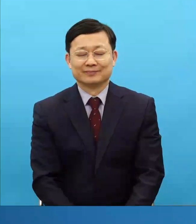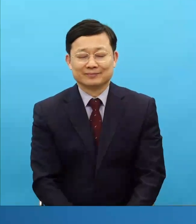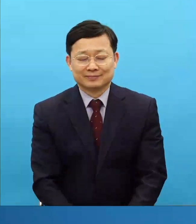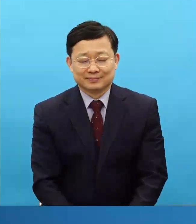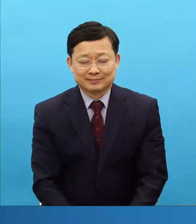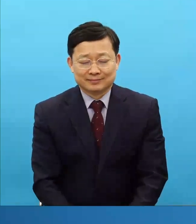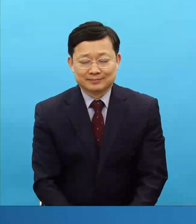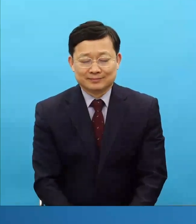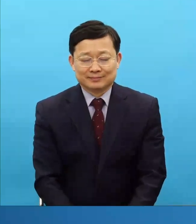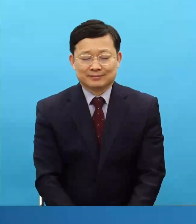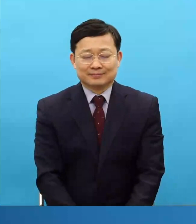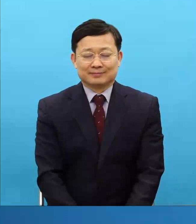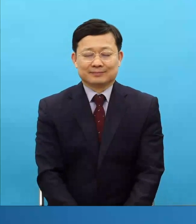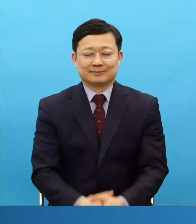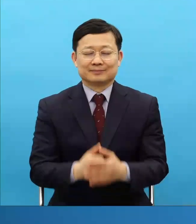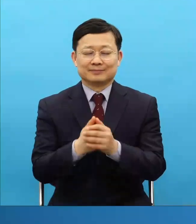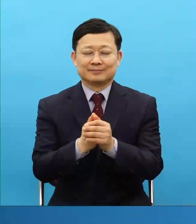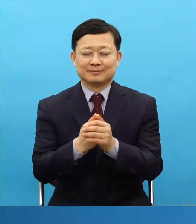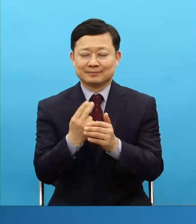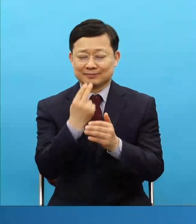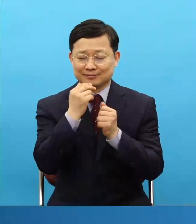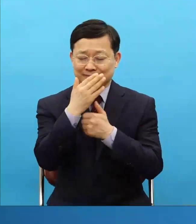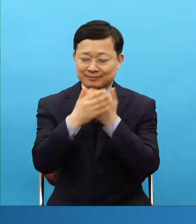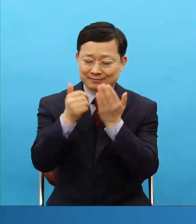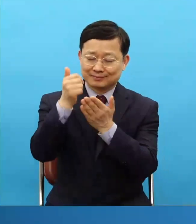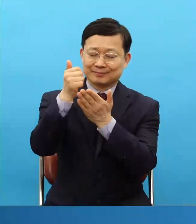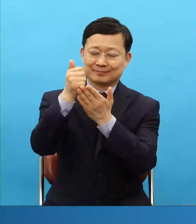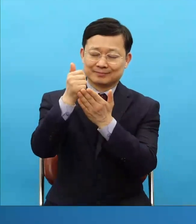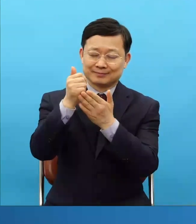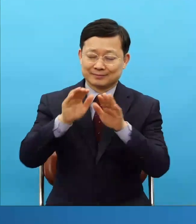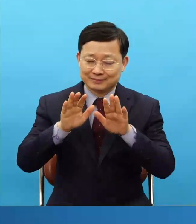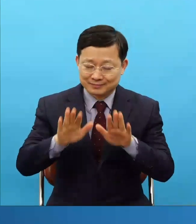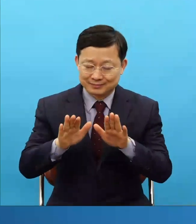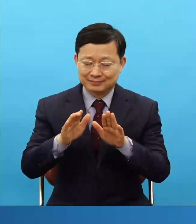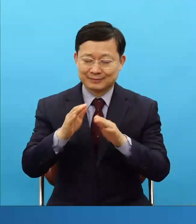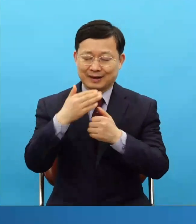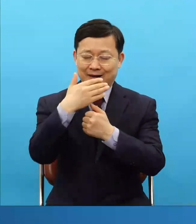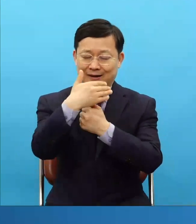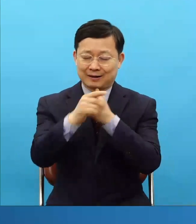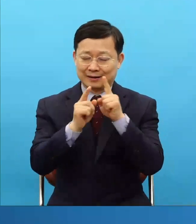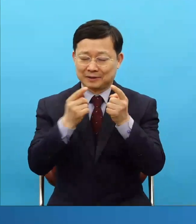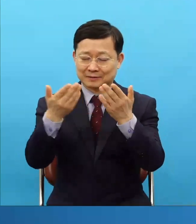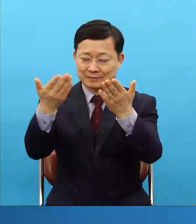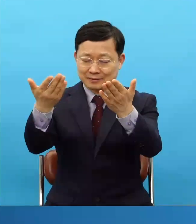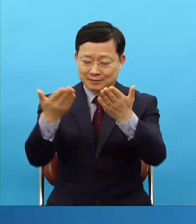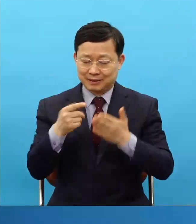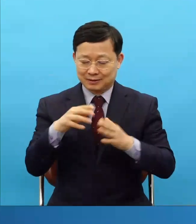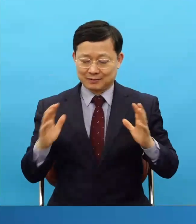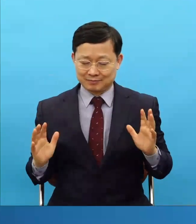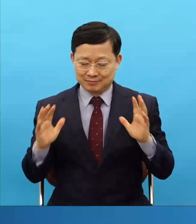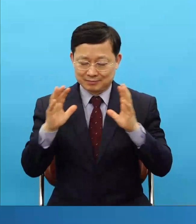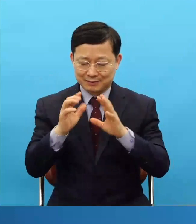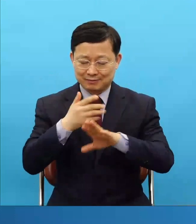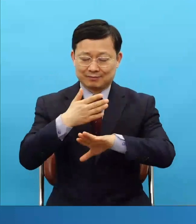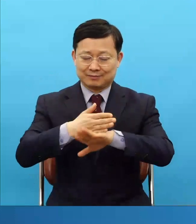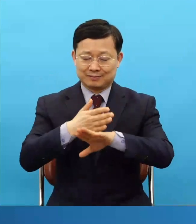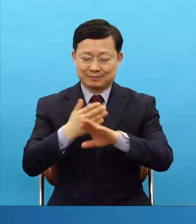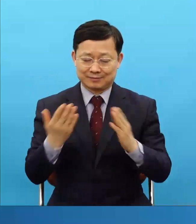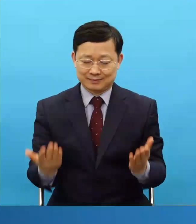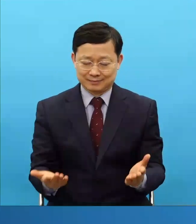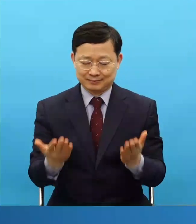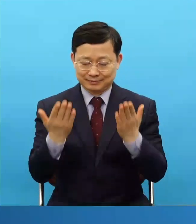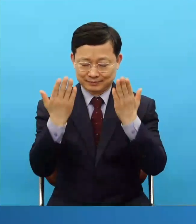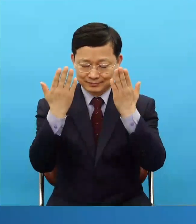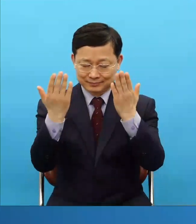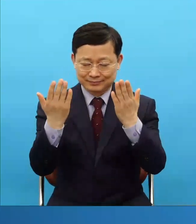business missions message. 살아계신 하나님, 오늘 말씀 받는 이 자리에 모이게 해주셔서 감사합니다. Dear